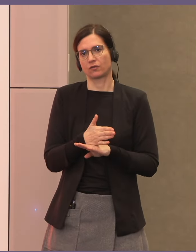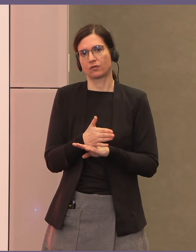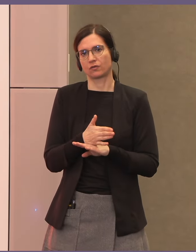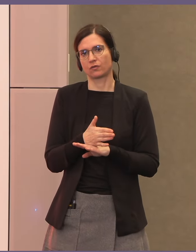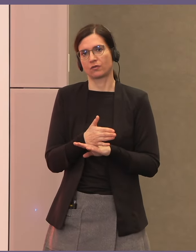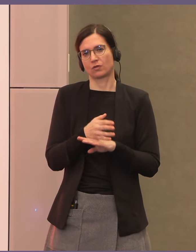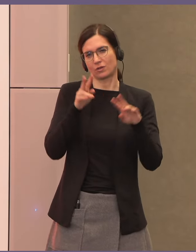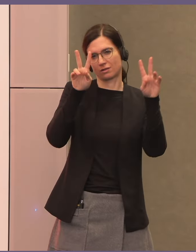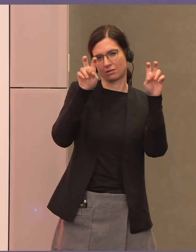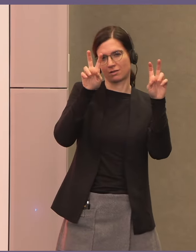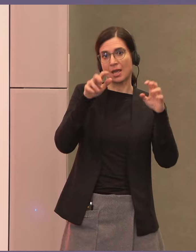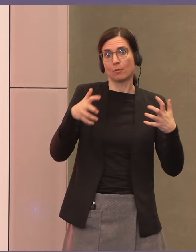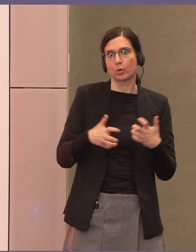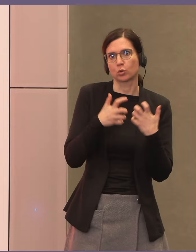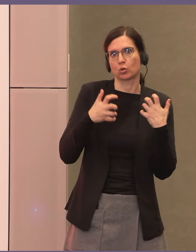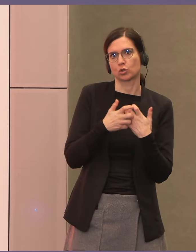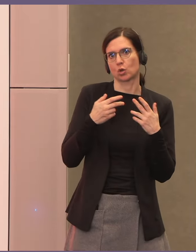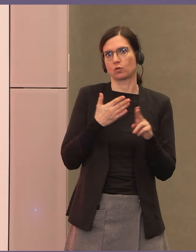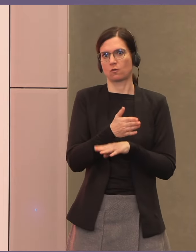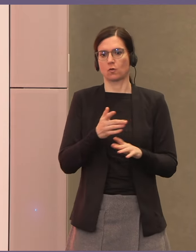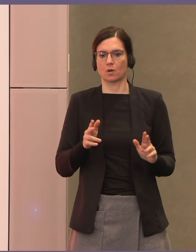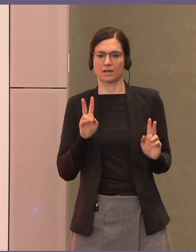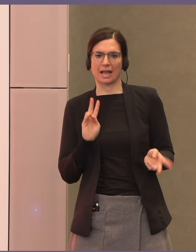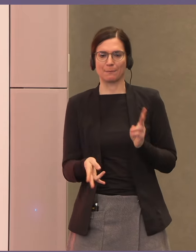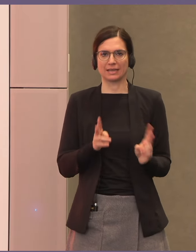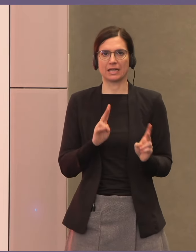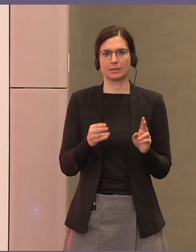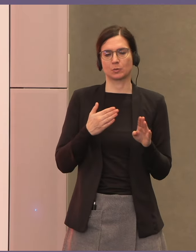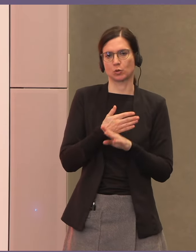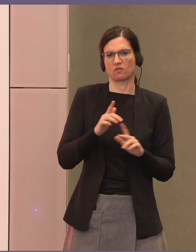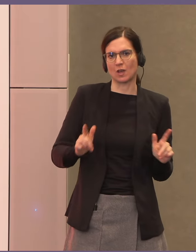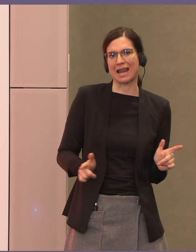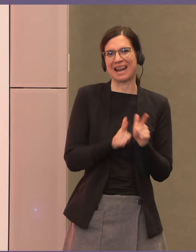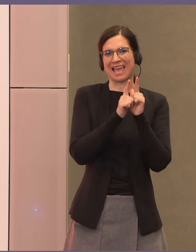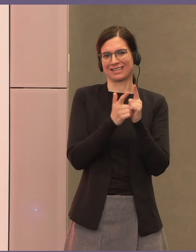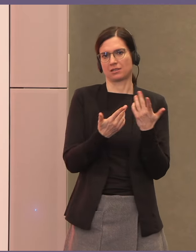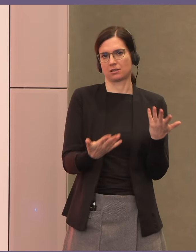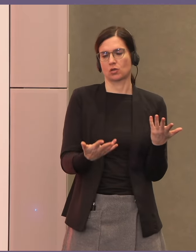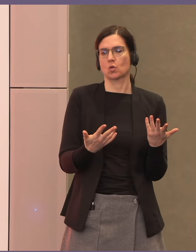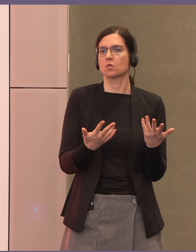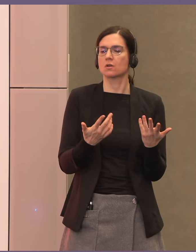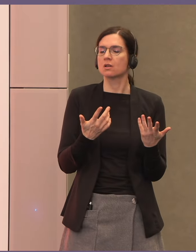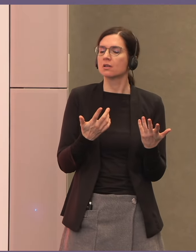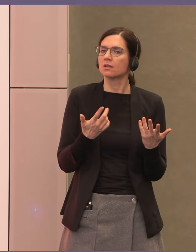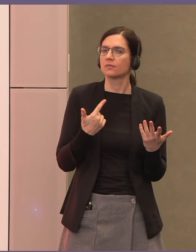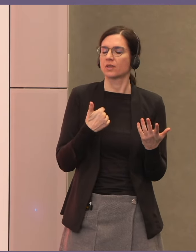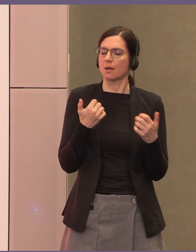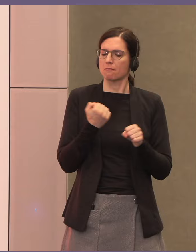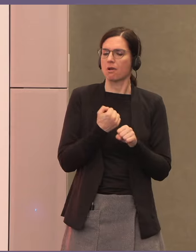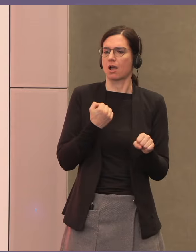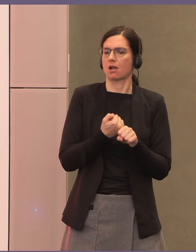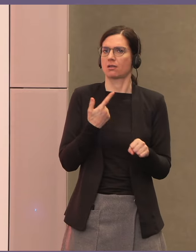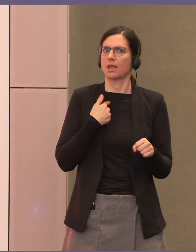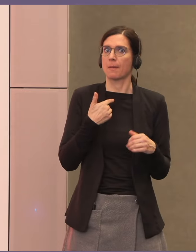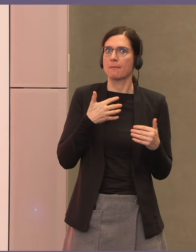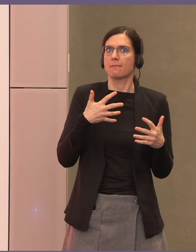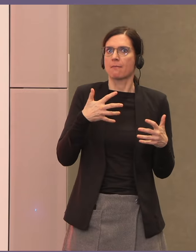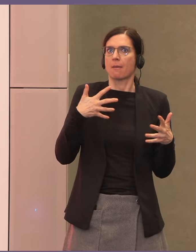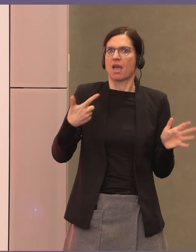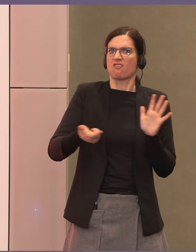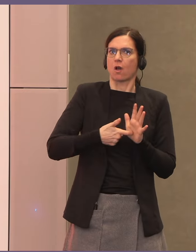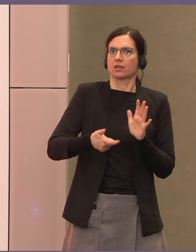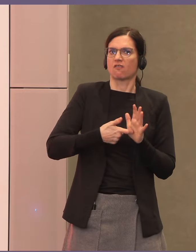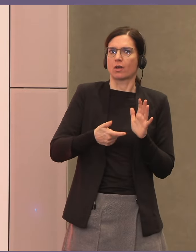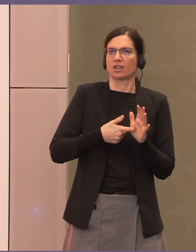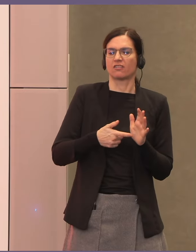Thing-Making so bezeichnet es die Feministin Titi Bhattacharya also Machen Herstellen Produzieren von